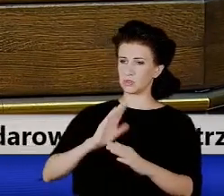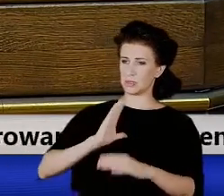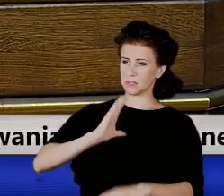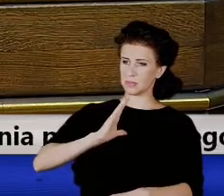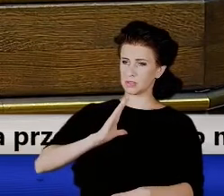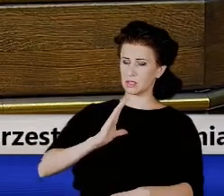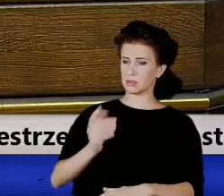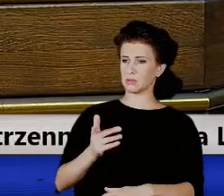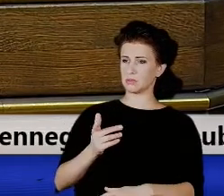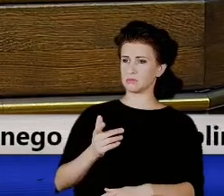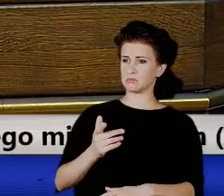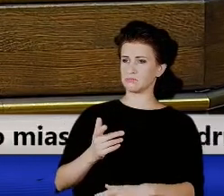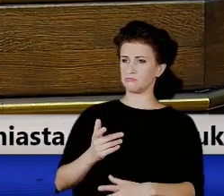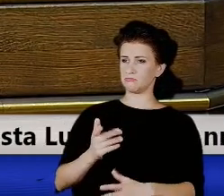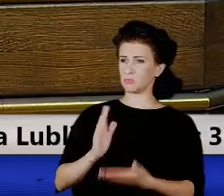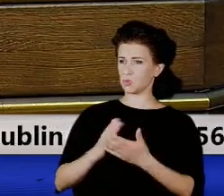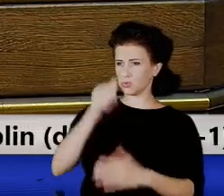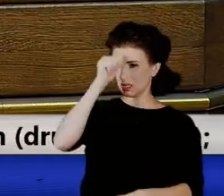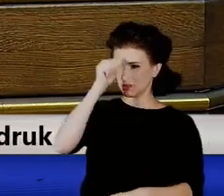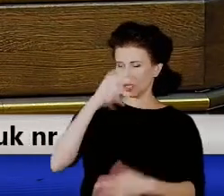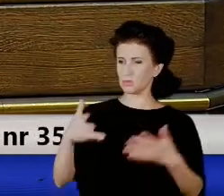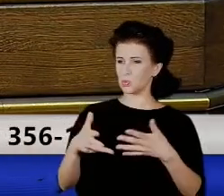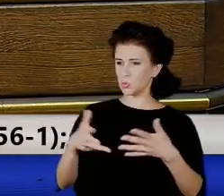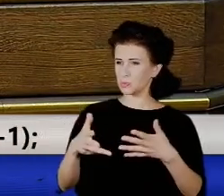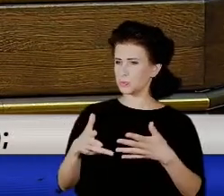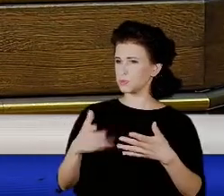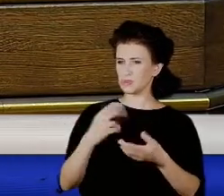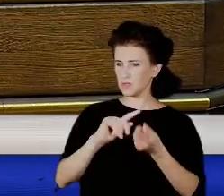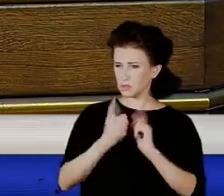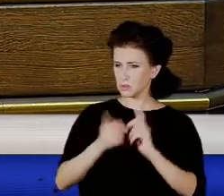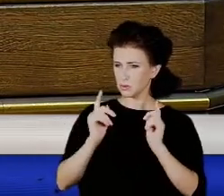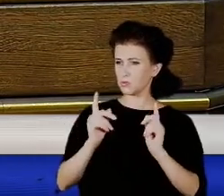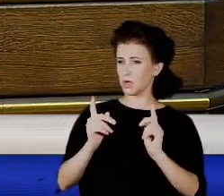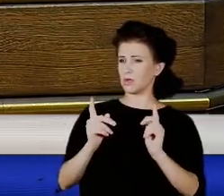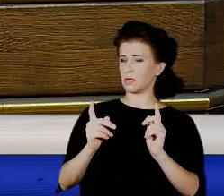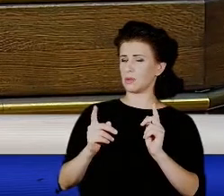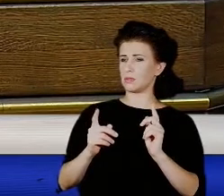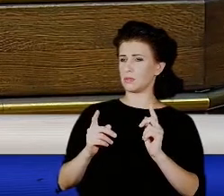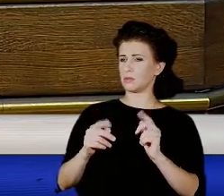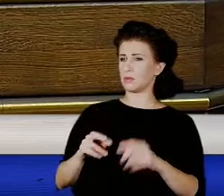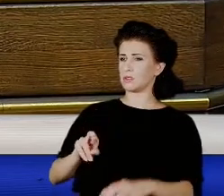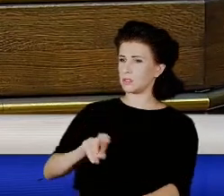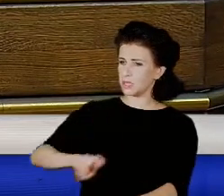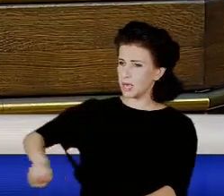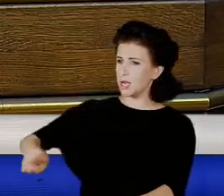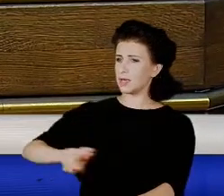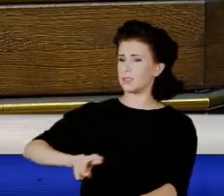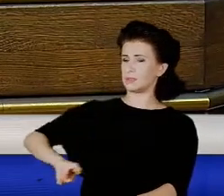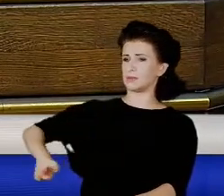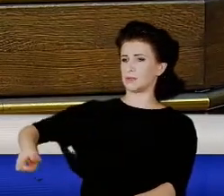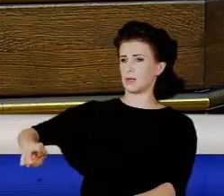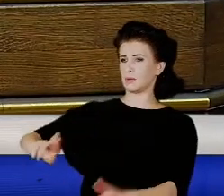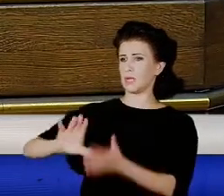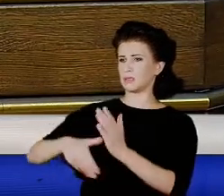troszkę przestali może zwracać uwagę na nazwę swojego klubu, a na to, na ten człon klub radnych miejskich, a zapomnieli